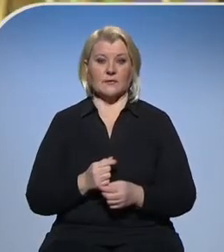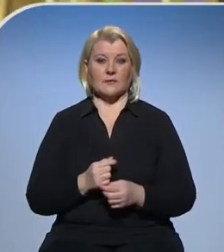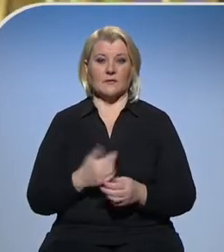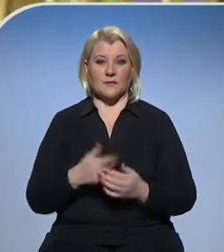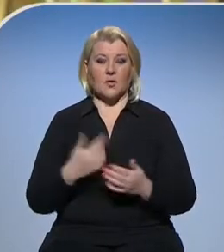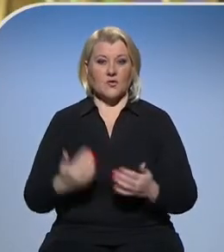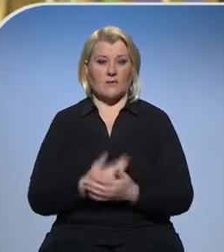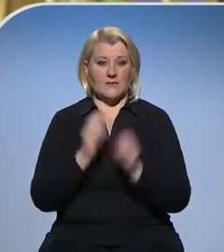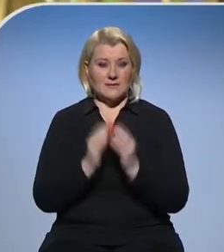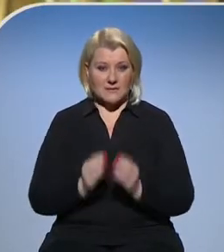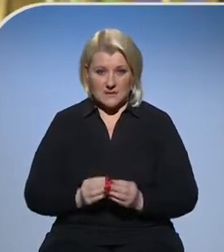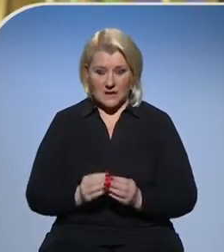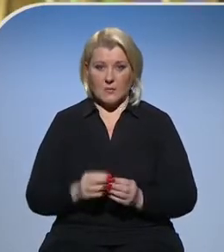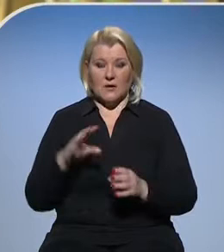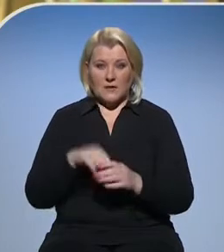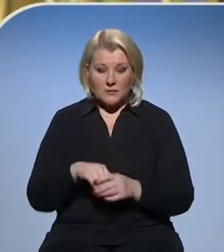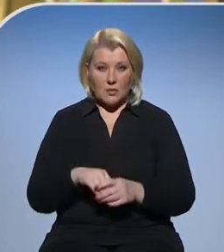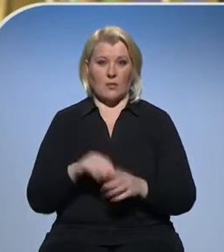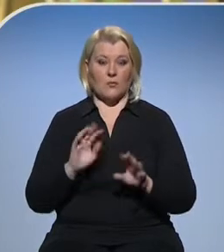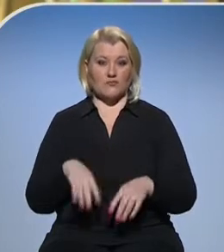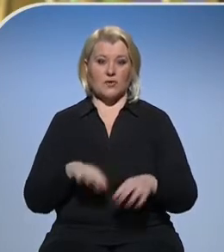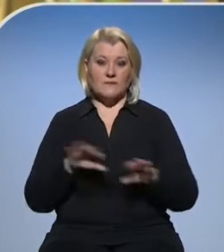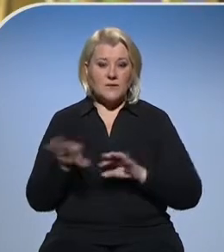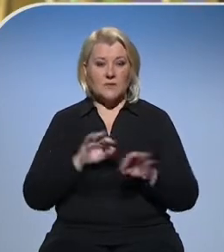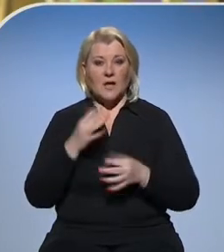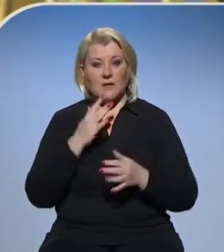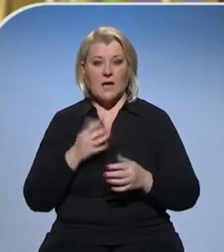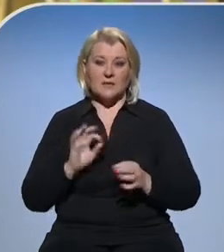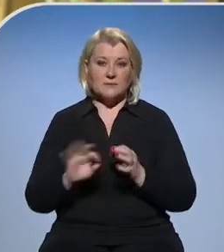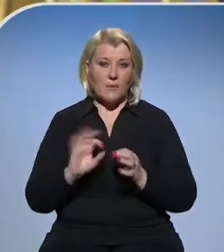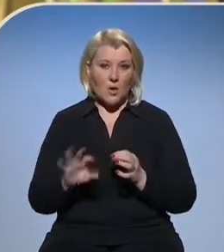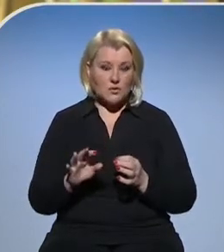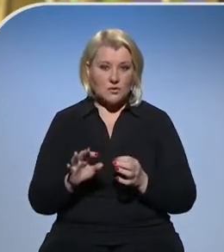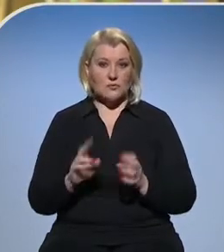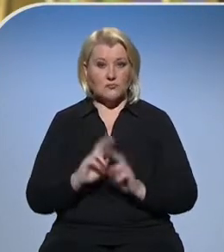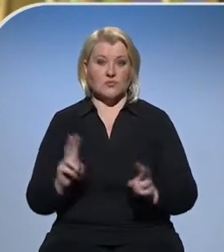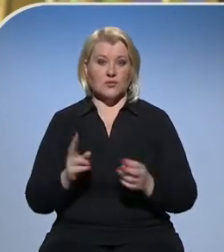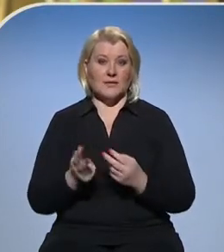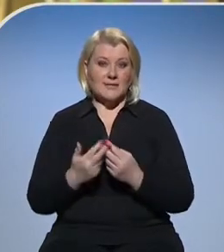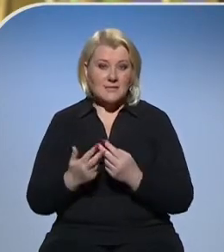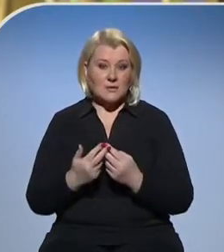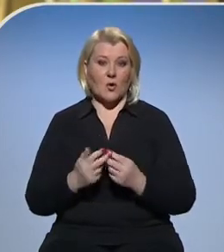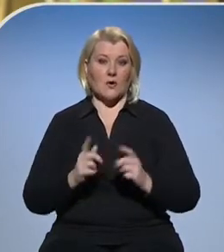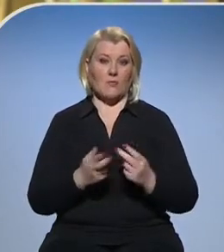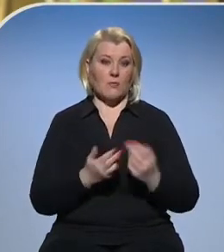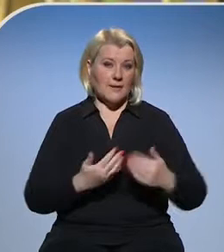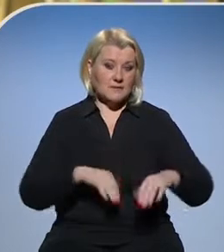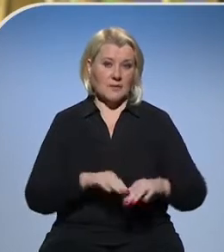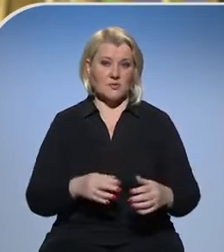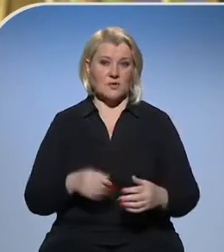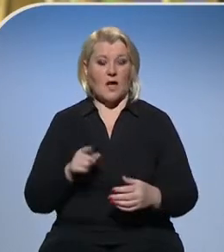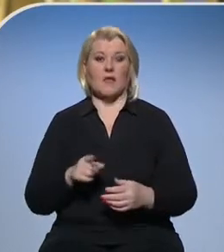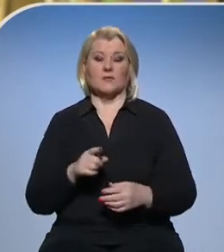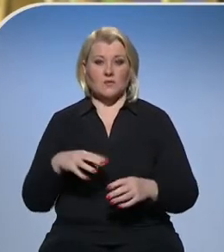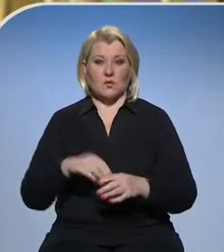To je nový systém, kde vlastně si můžete zvolit, jak budete spořit. Můžete spořit relativně bezpečně nebo rizikověji. Jinak je to vlastně úplně to samé.